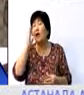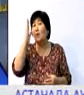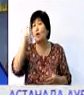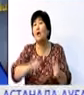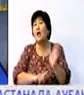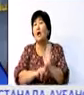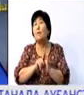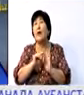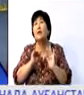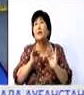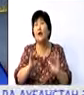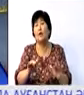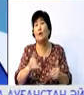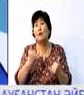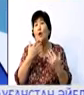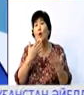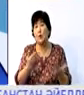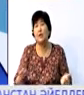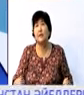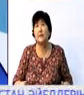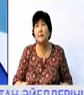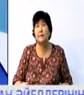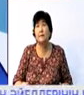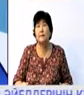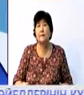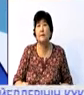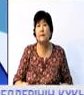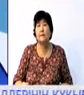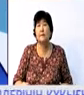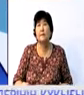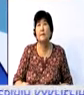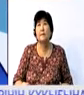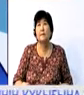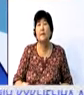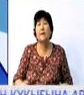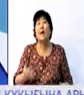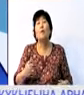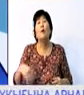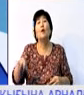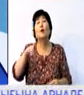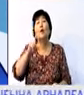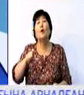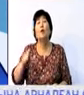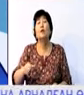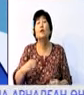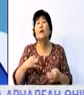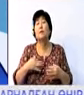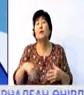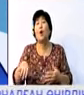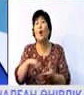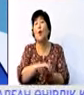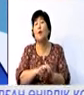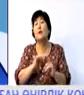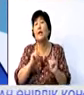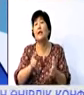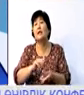бағыт алуымыздың кепілі екенін көрсетті. 130-дан астам ұлттар мен ұлыстардың достығын нығайту мен қоғамдық келісімді қамтамасыз